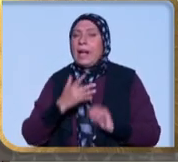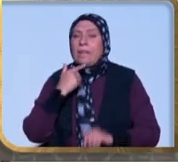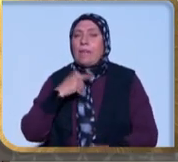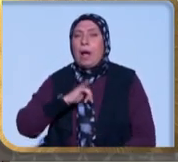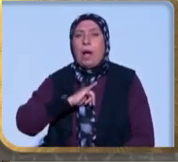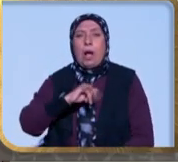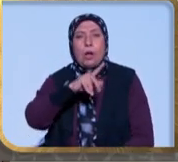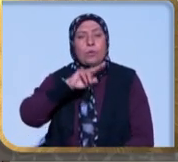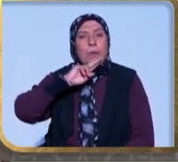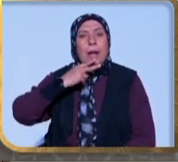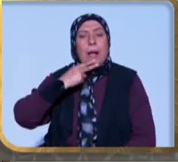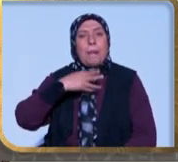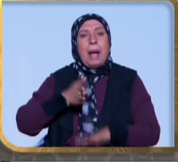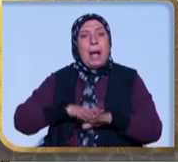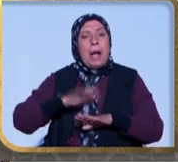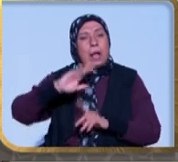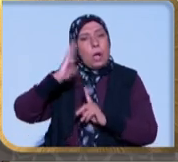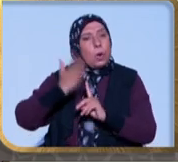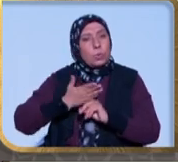فكيف كان